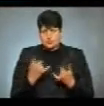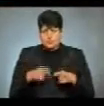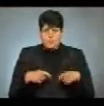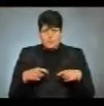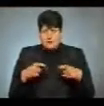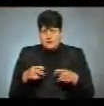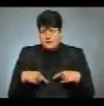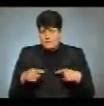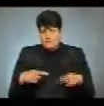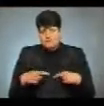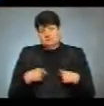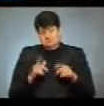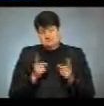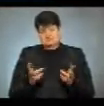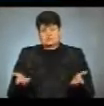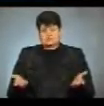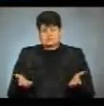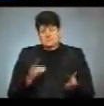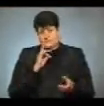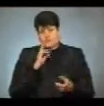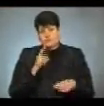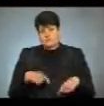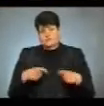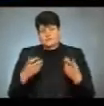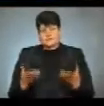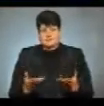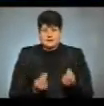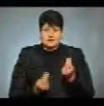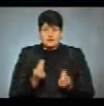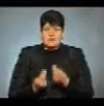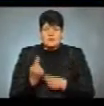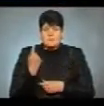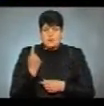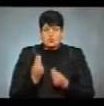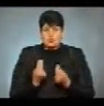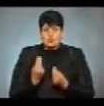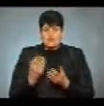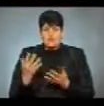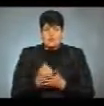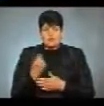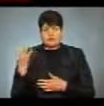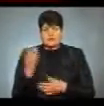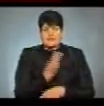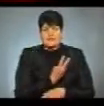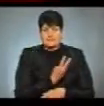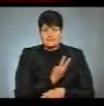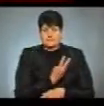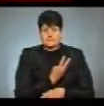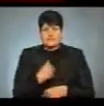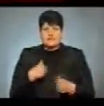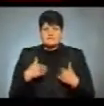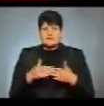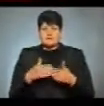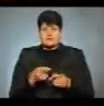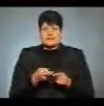футбол, чи не поводитися з молодіжю побігати. От ми зіграли першу гру, виграли 4-3. Я випускник цієї